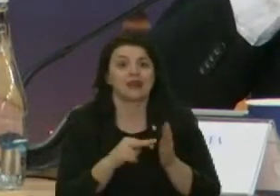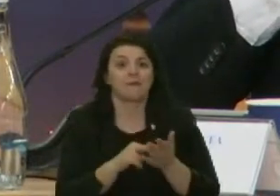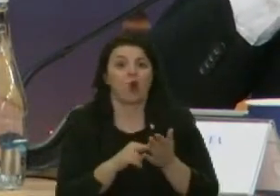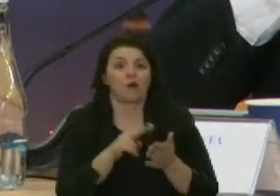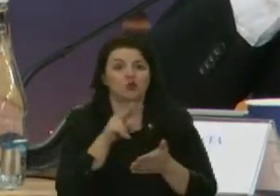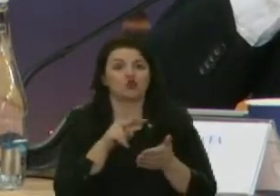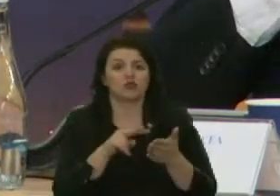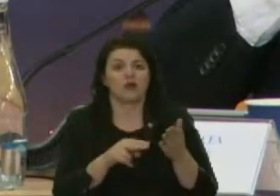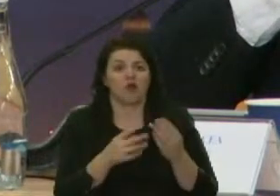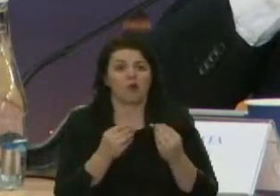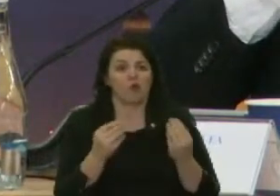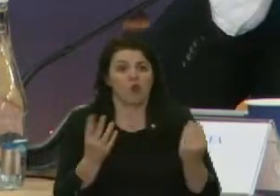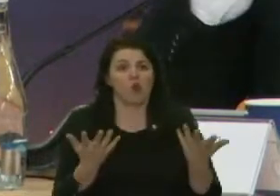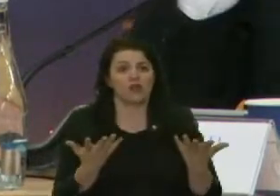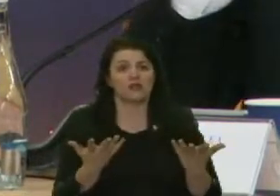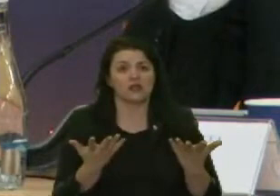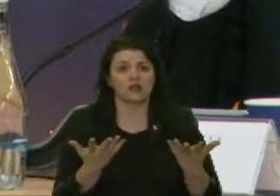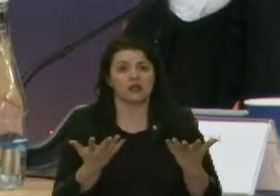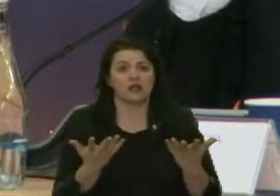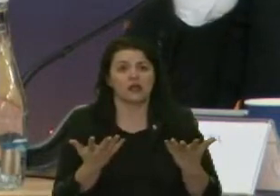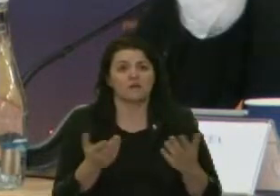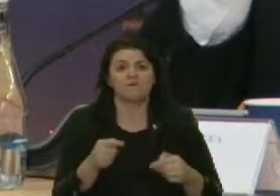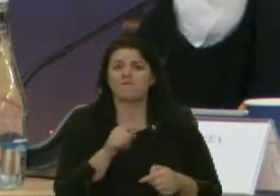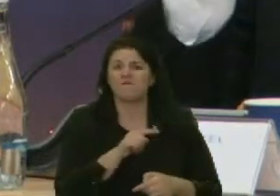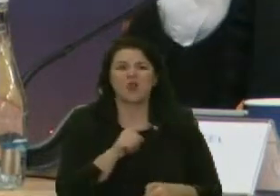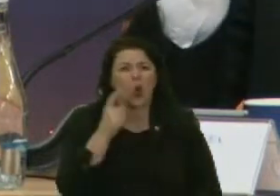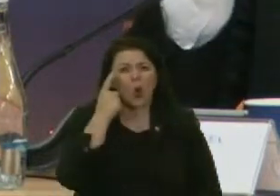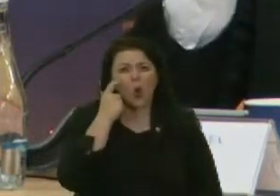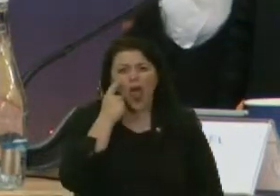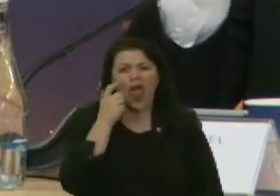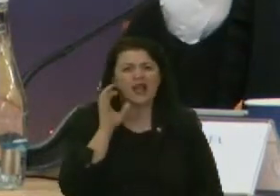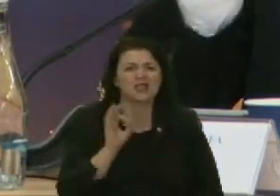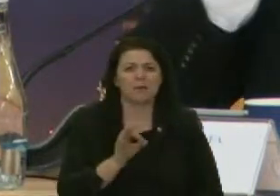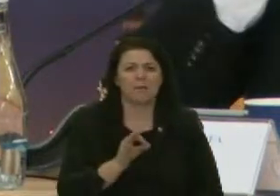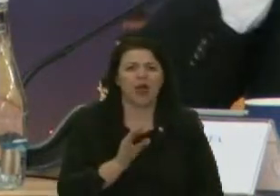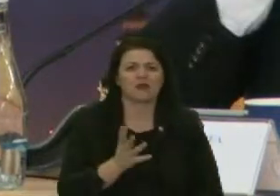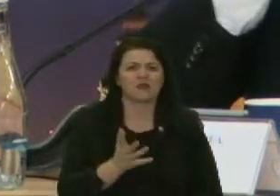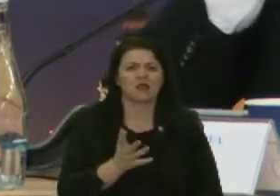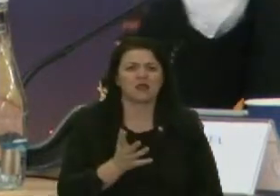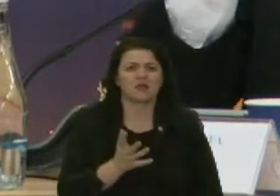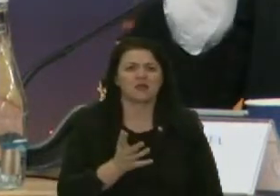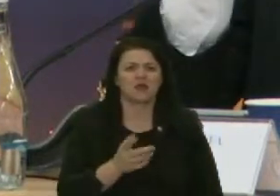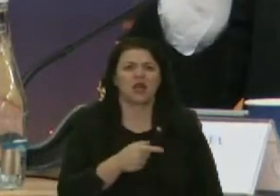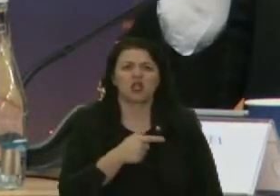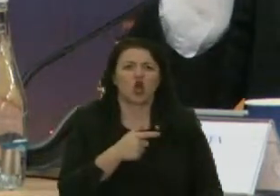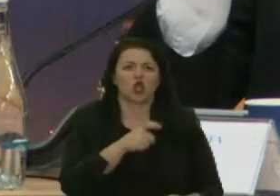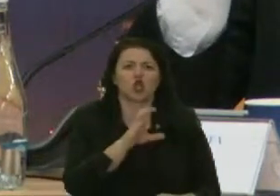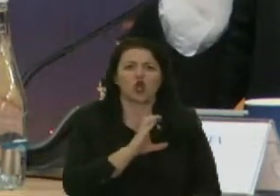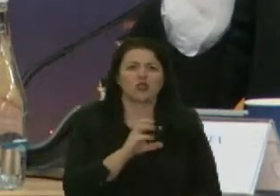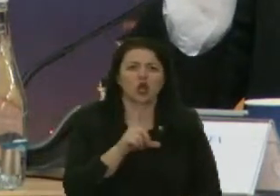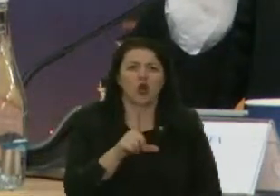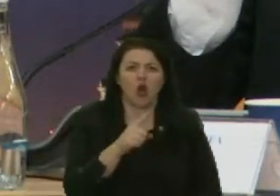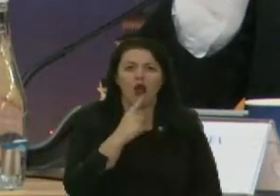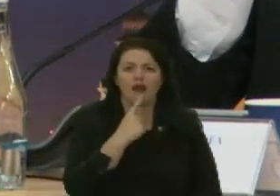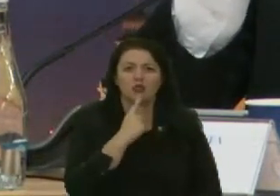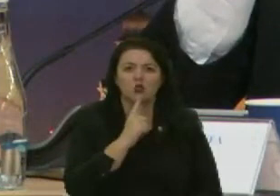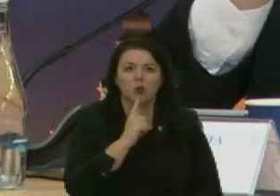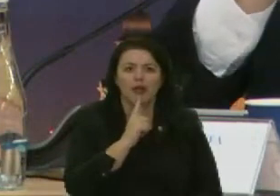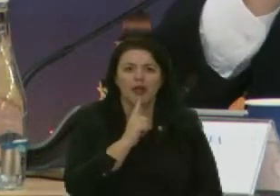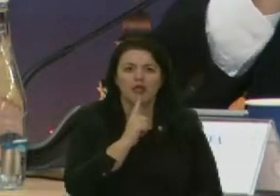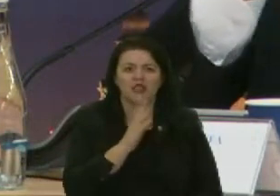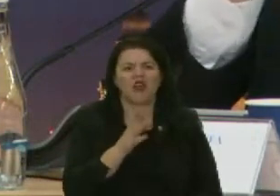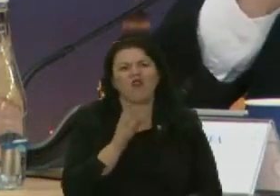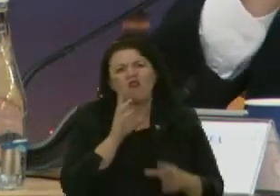citit foarte mult știți care e de fapt nu asta cu experții că experții tot consili ăștia local îi numesc înțelegeți vorbiți de